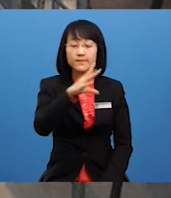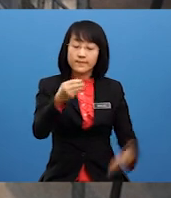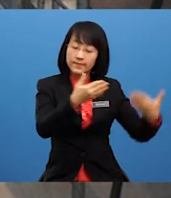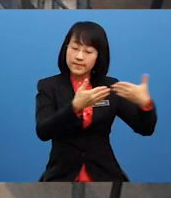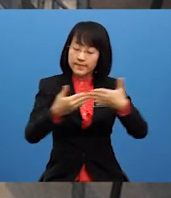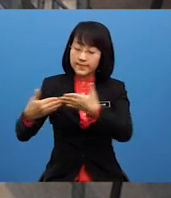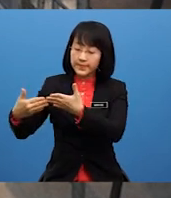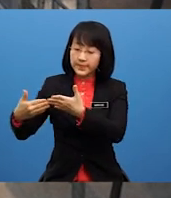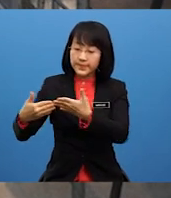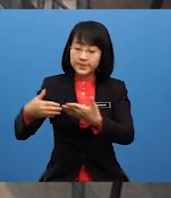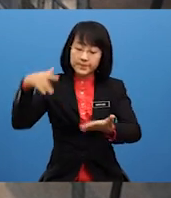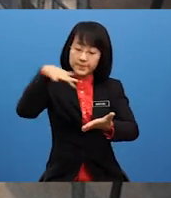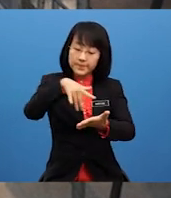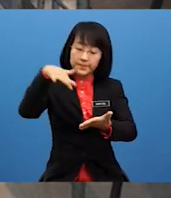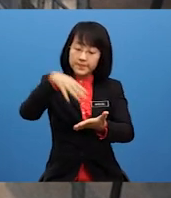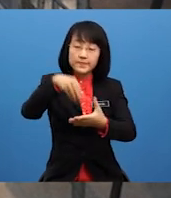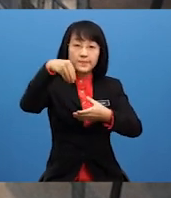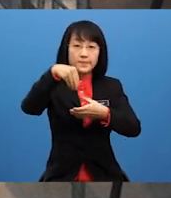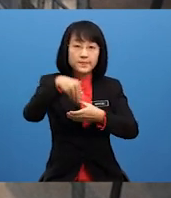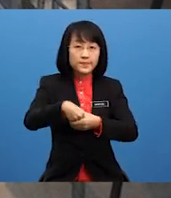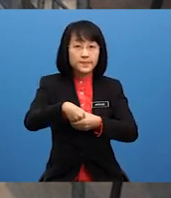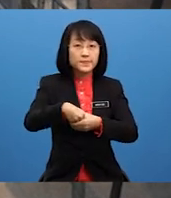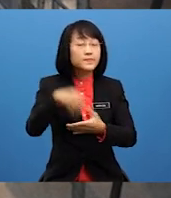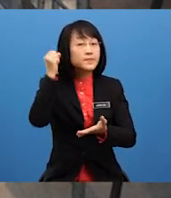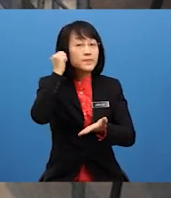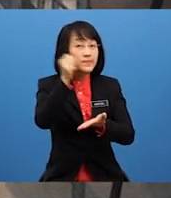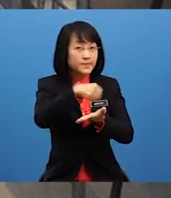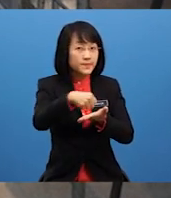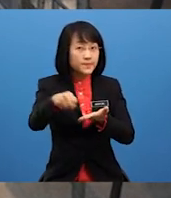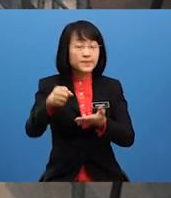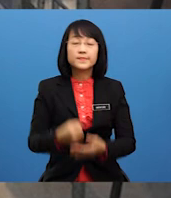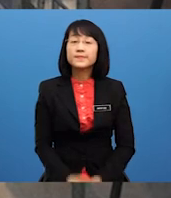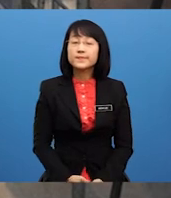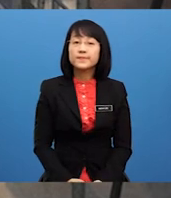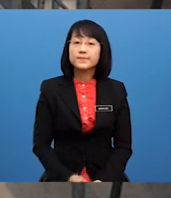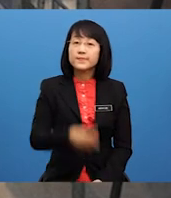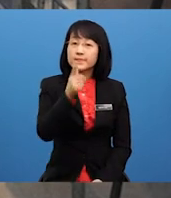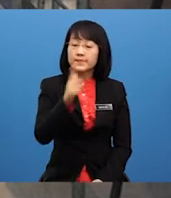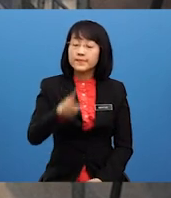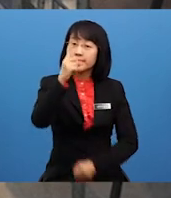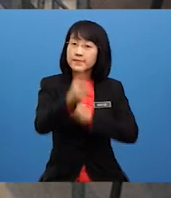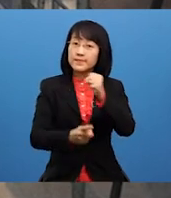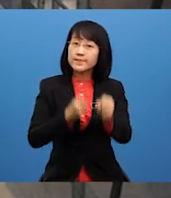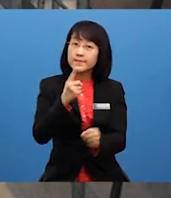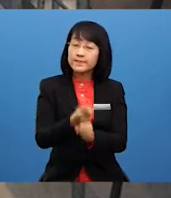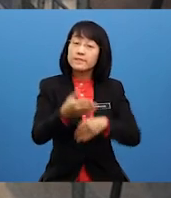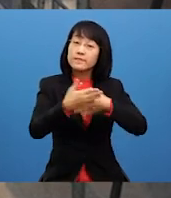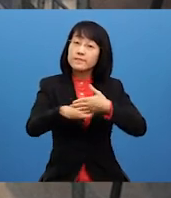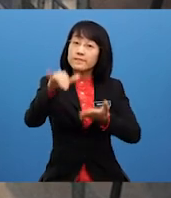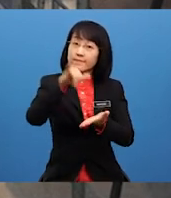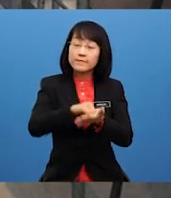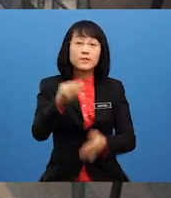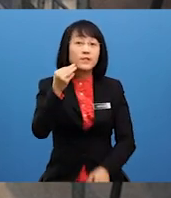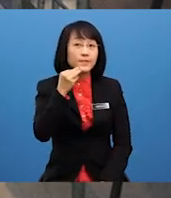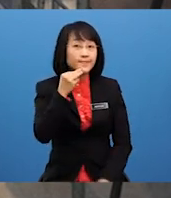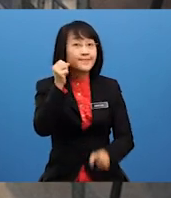meneruskan pengajiannya dalam bidang kesetiausahaan selama setahun. Selepas itu, Mahani